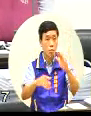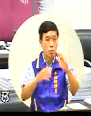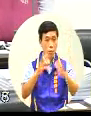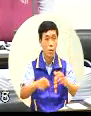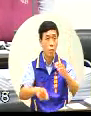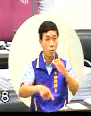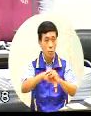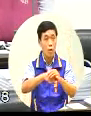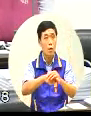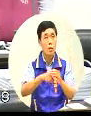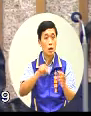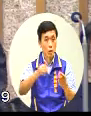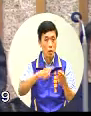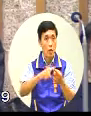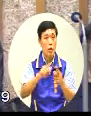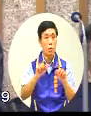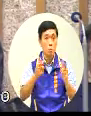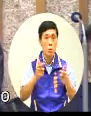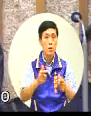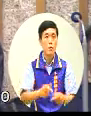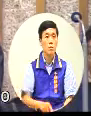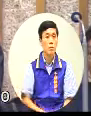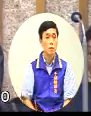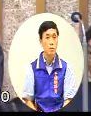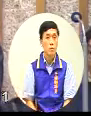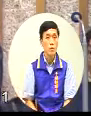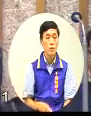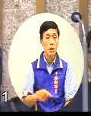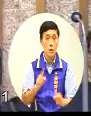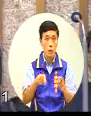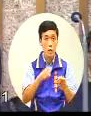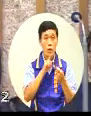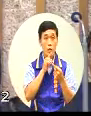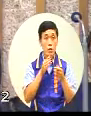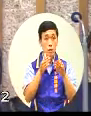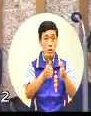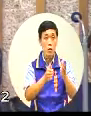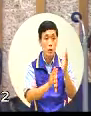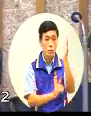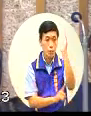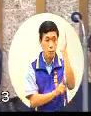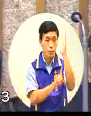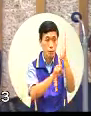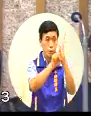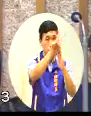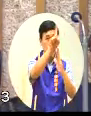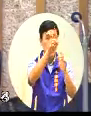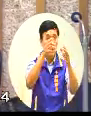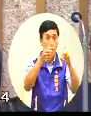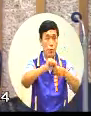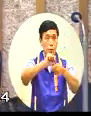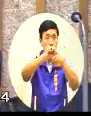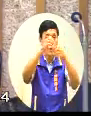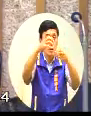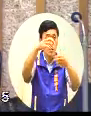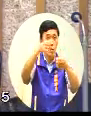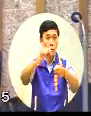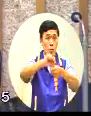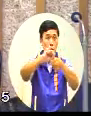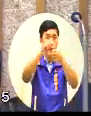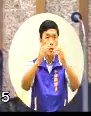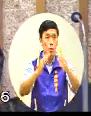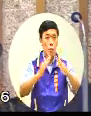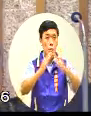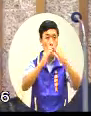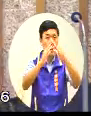这样子说啦，应该是有垂直增建啊，是讲的立体增那个平面增